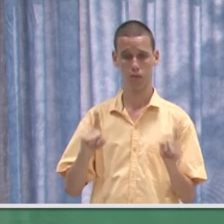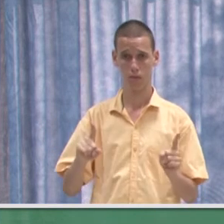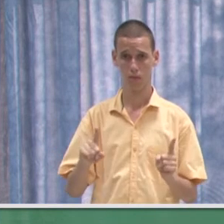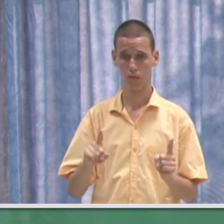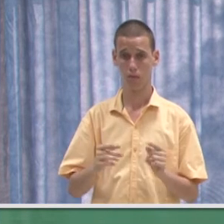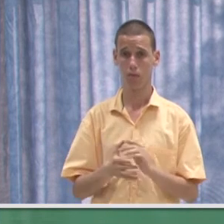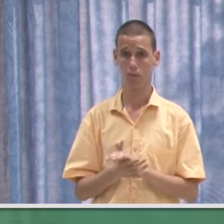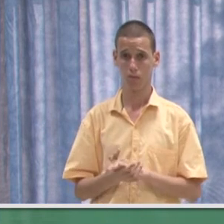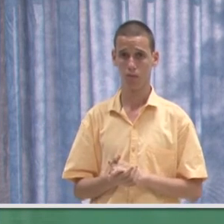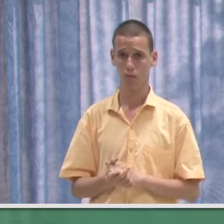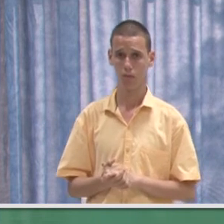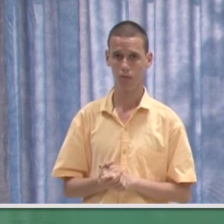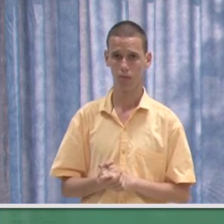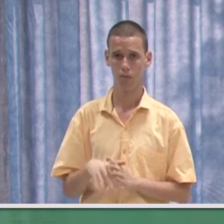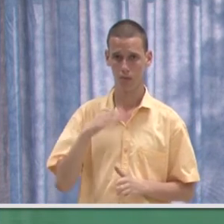c'est un virus.